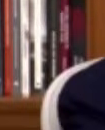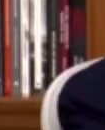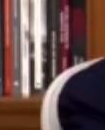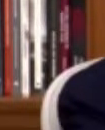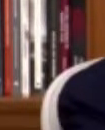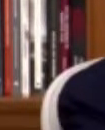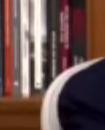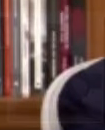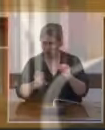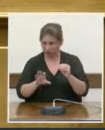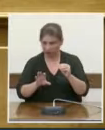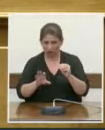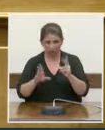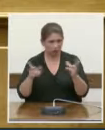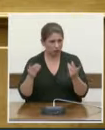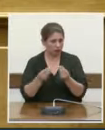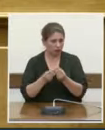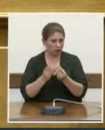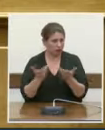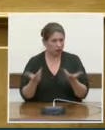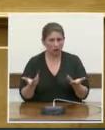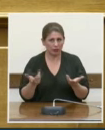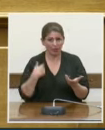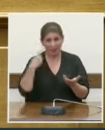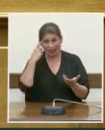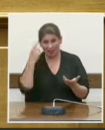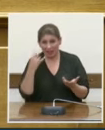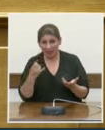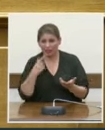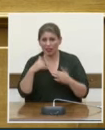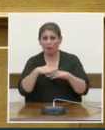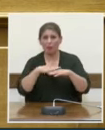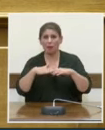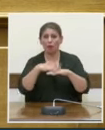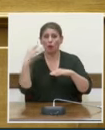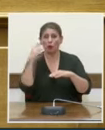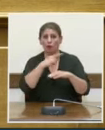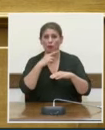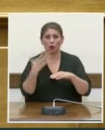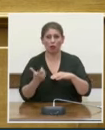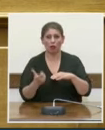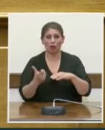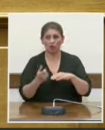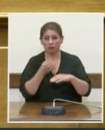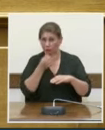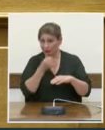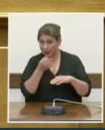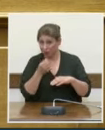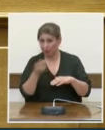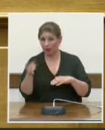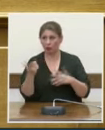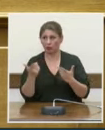στο λαδέμπορα! Για να καταλάβετε τώρα τι επίπεδο πρωθυπουργό έχουμε. Σχολίασε ότι